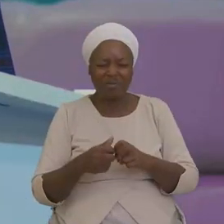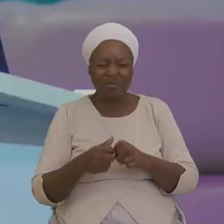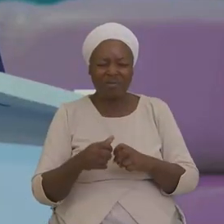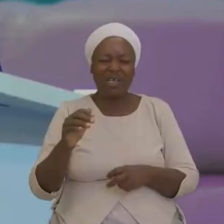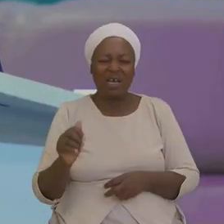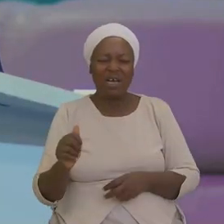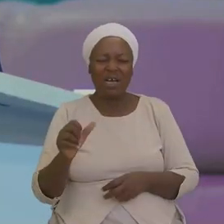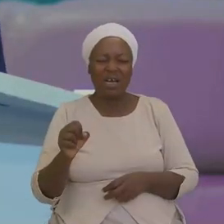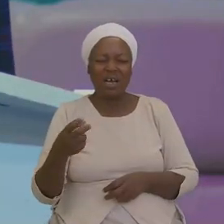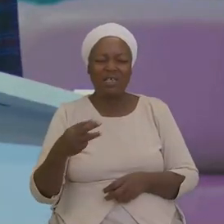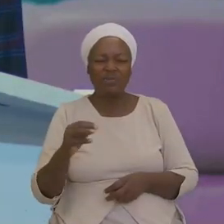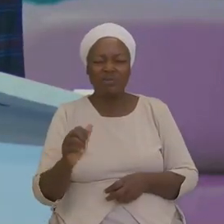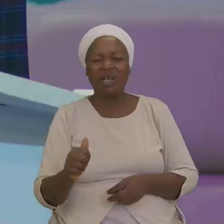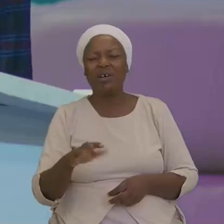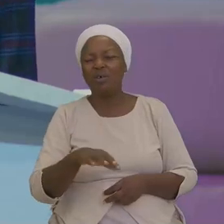asthme